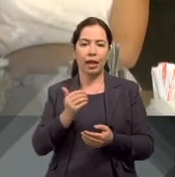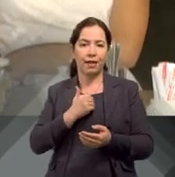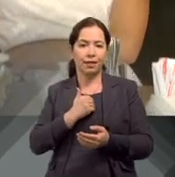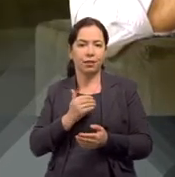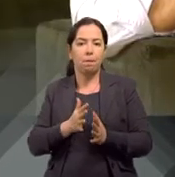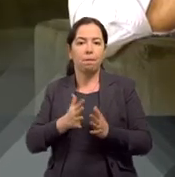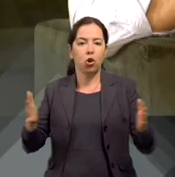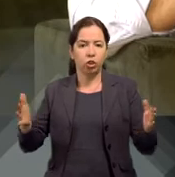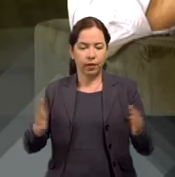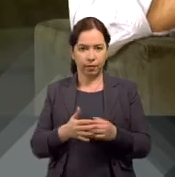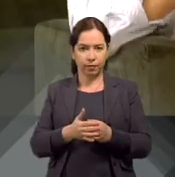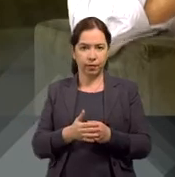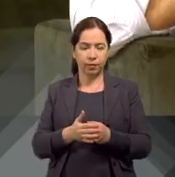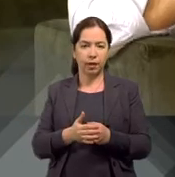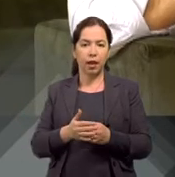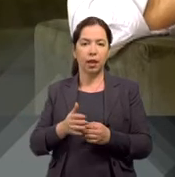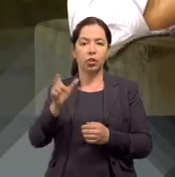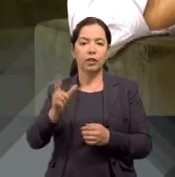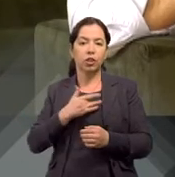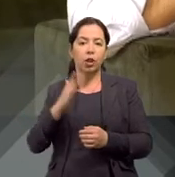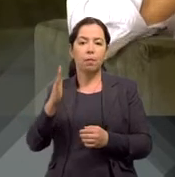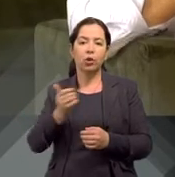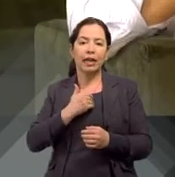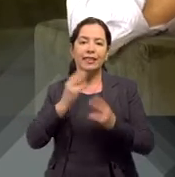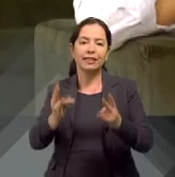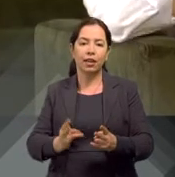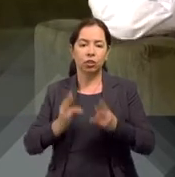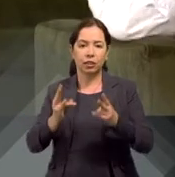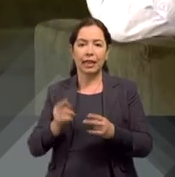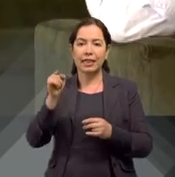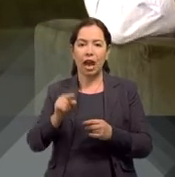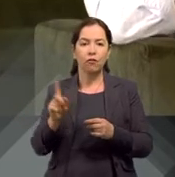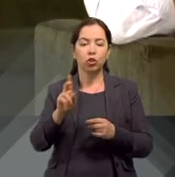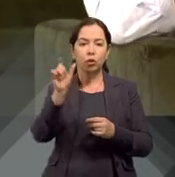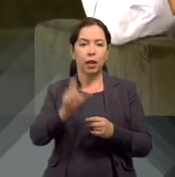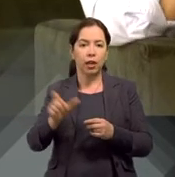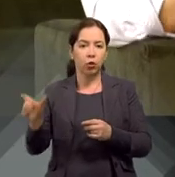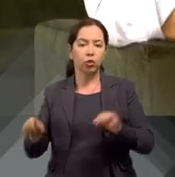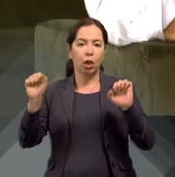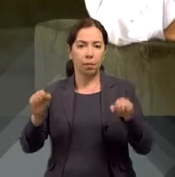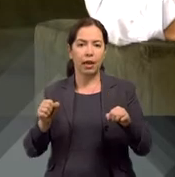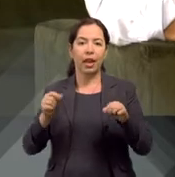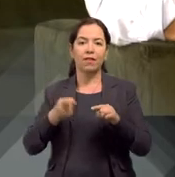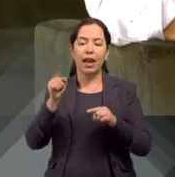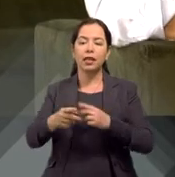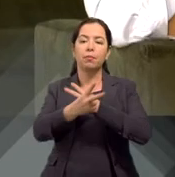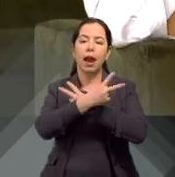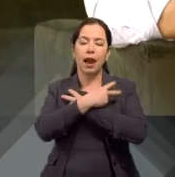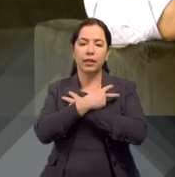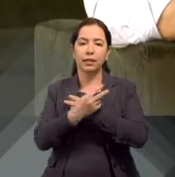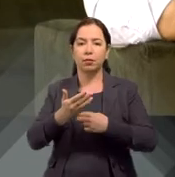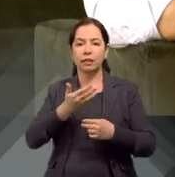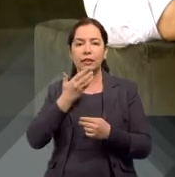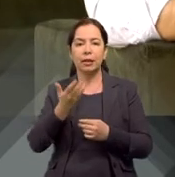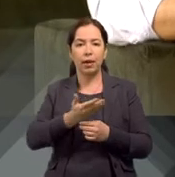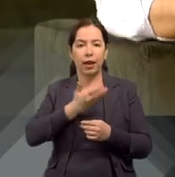большего. Оно будет хотеть нежности, хотеть того, чтобы люди могли в этом ангельском тепле, это